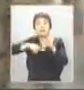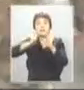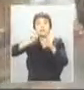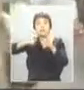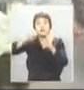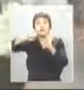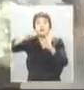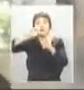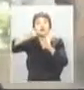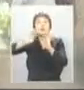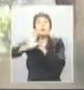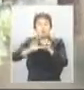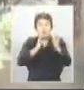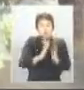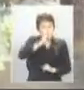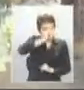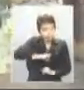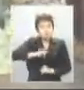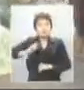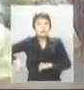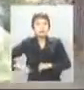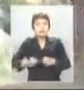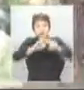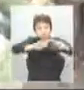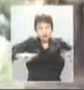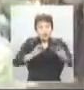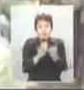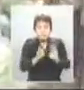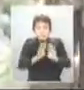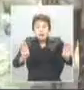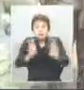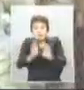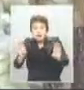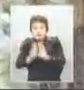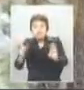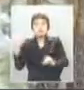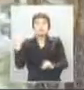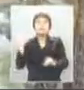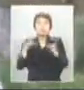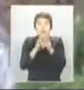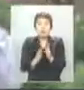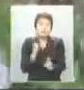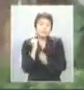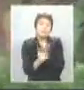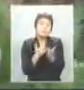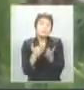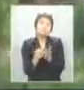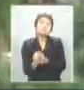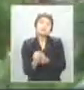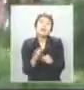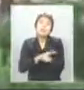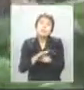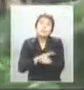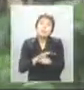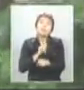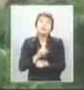และชาวกัพูชาพยอยเปิดรานกันเกืบทั้งหมดแต่วายัคงมีลูกค้ามาจบจายซอของไม่มากเทาที่ควรคา